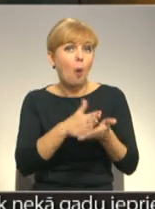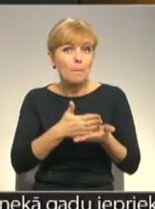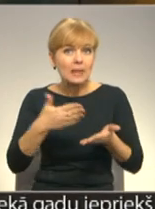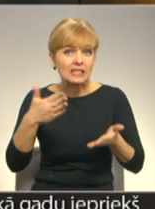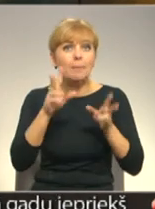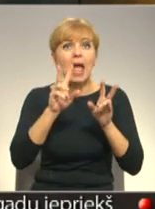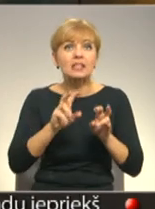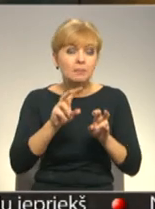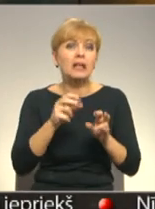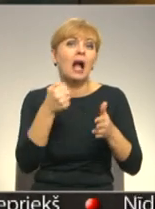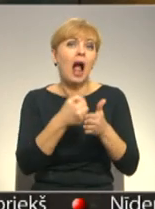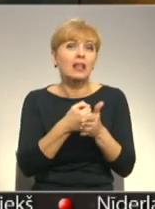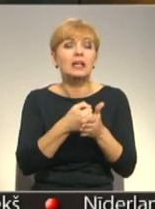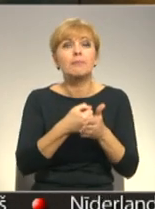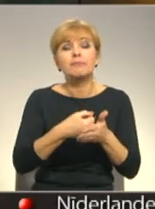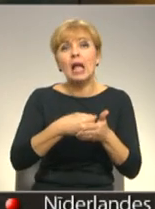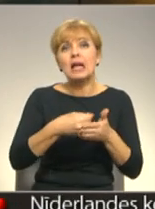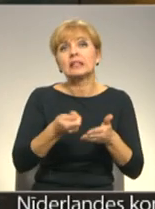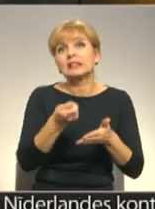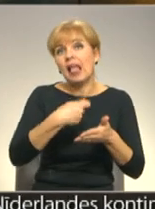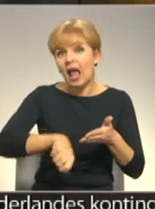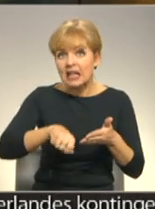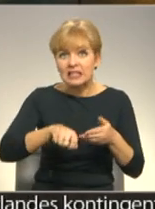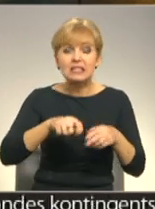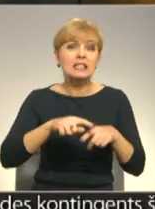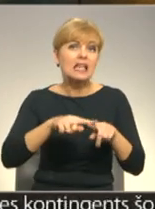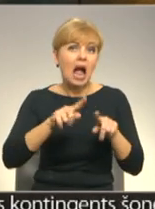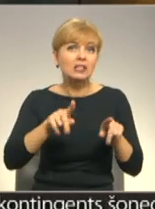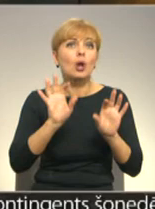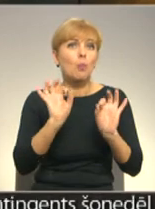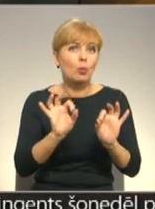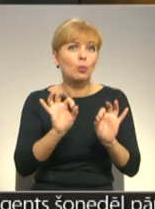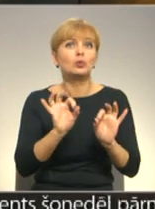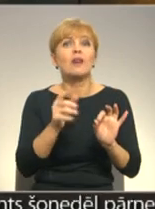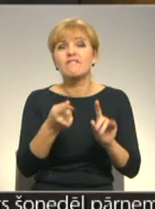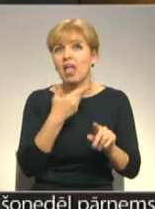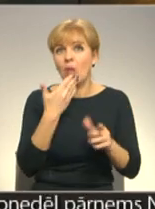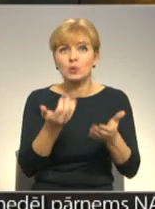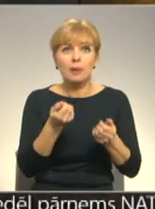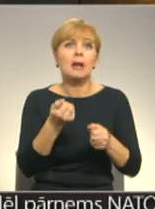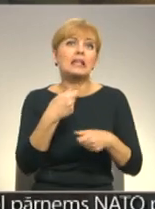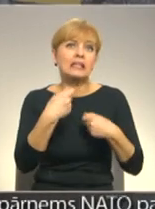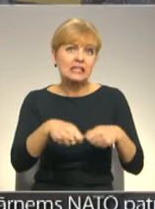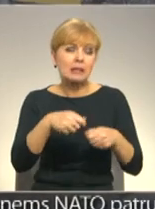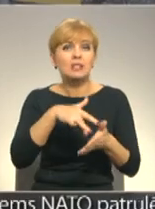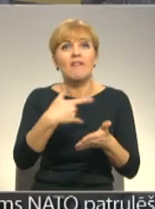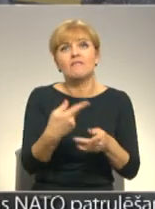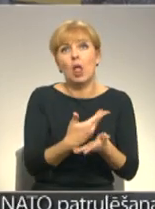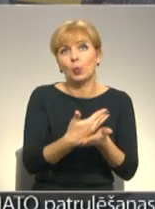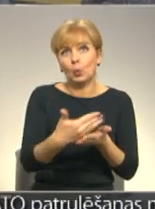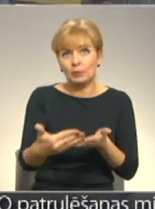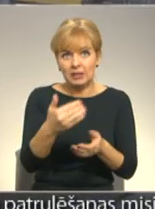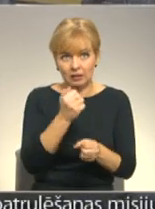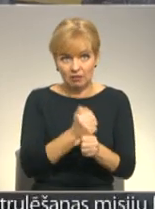centrs turpina darbu, vairāk tajā strādājošie neslēp, kā baidās par drošību, un turpina Liepājas kolēģi.